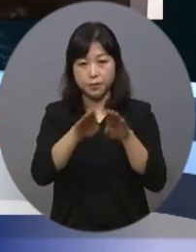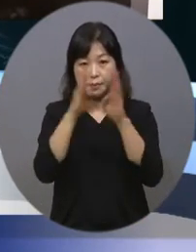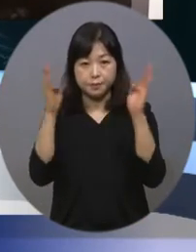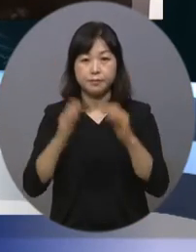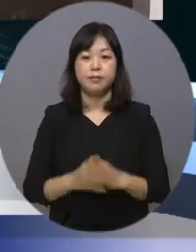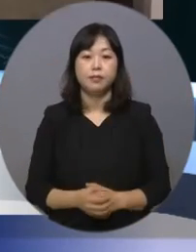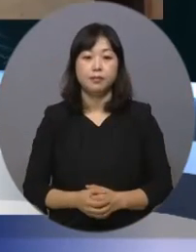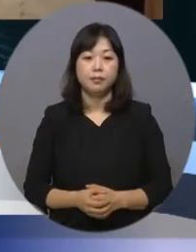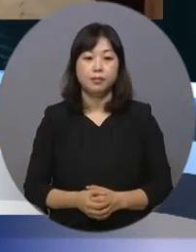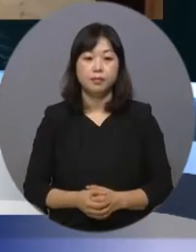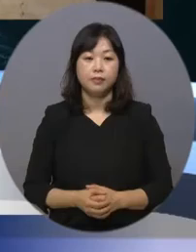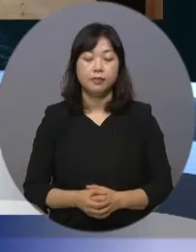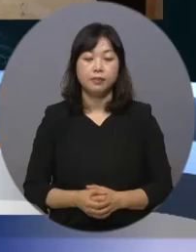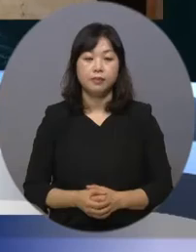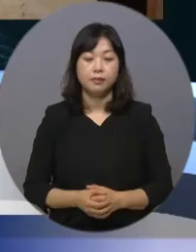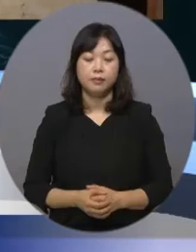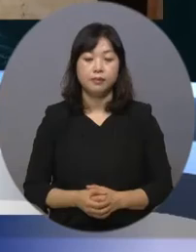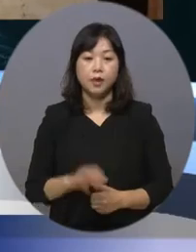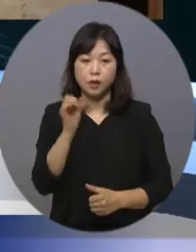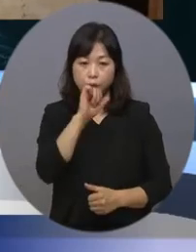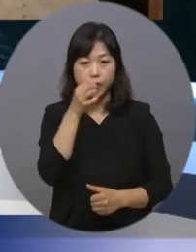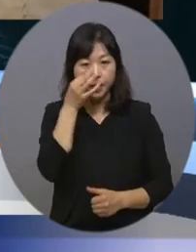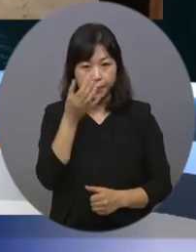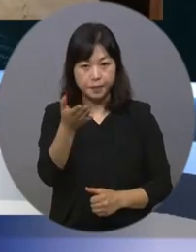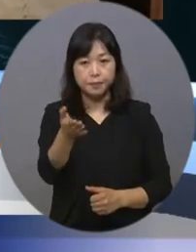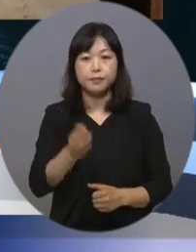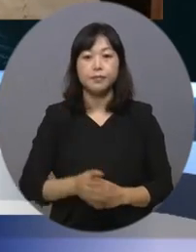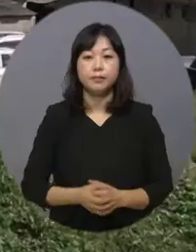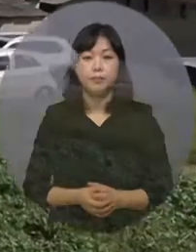열었습니다. 그 현장을 이소영 기자가 소개합니다.